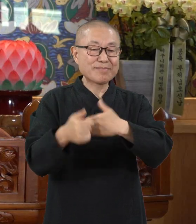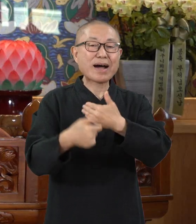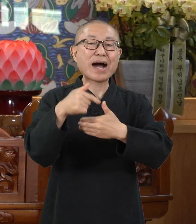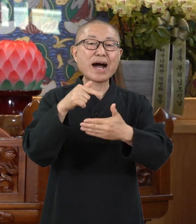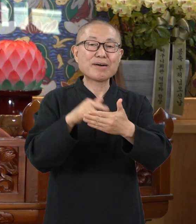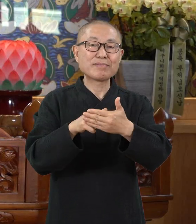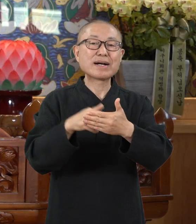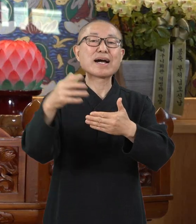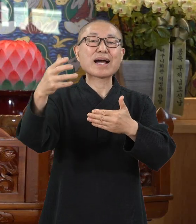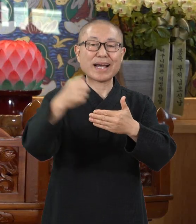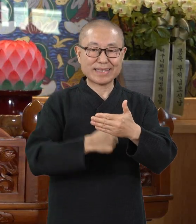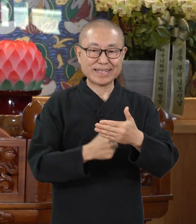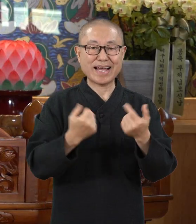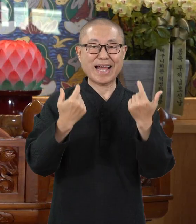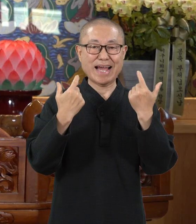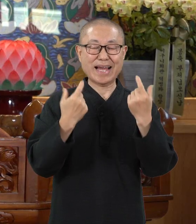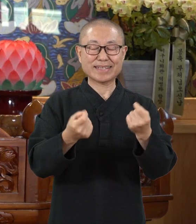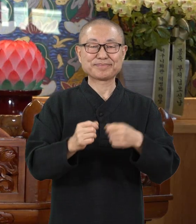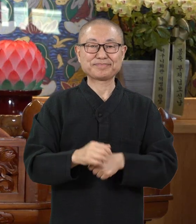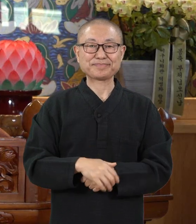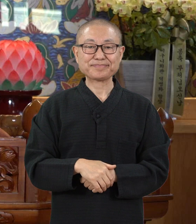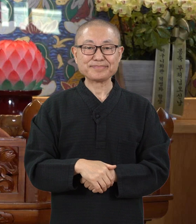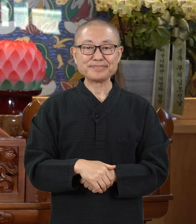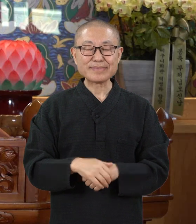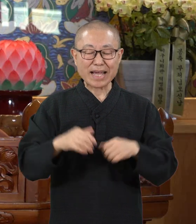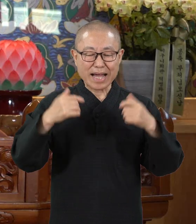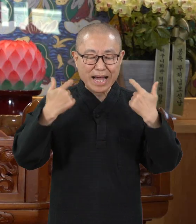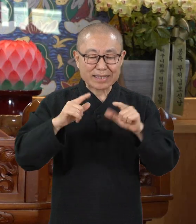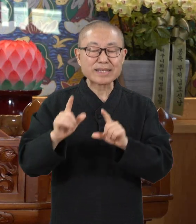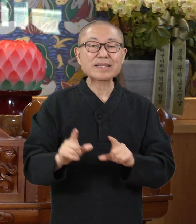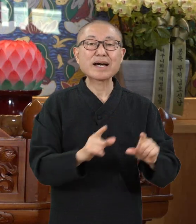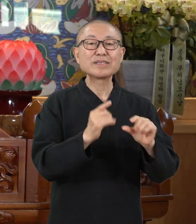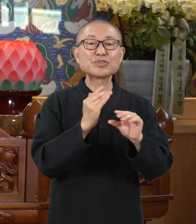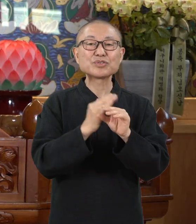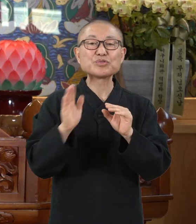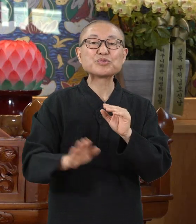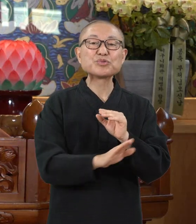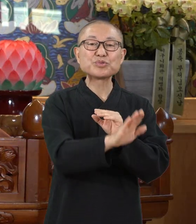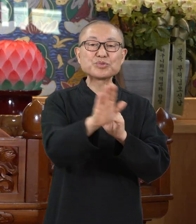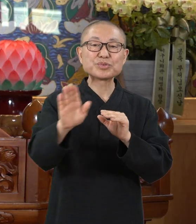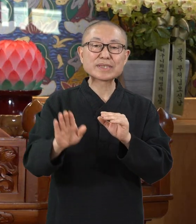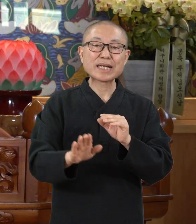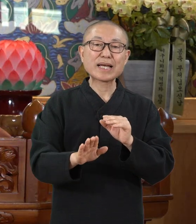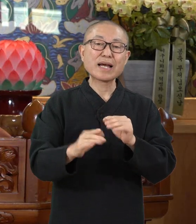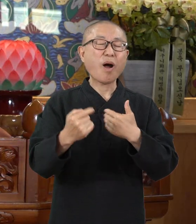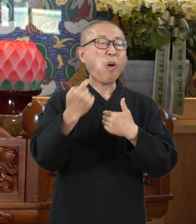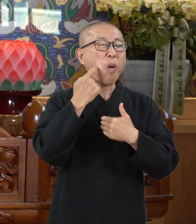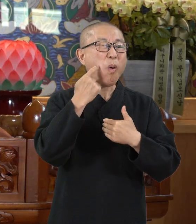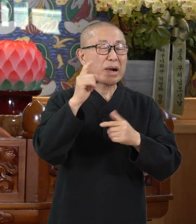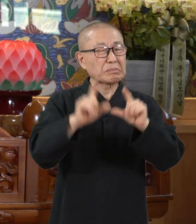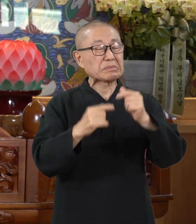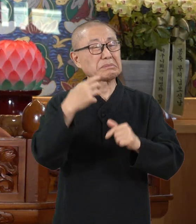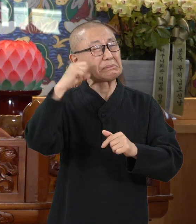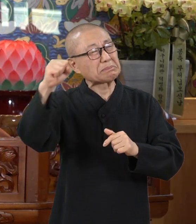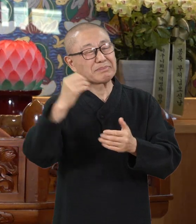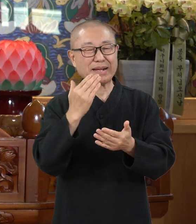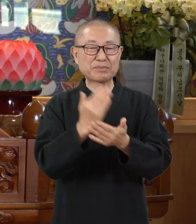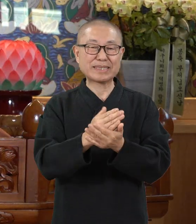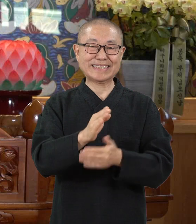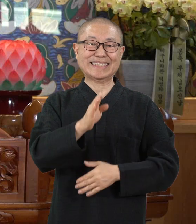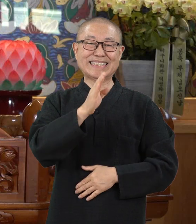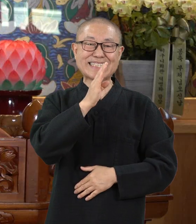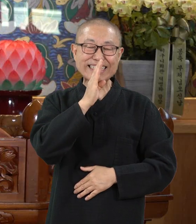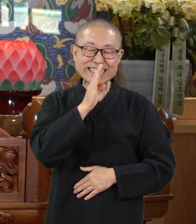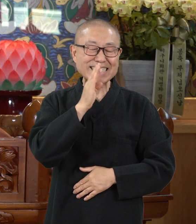마음을 지켜가는 것이다. 그러니까는 매 순간 살아가는 우리 모두에게 허상에 매달리지 말고